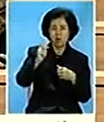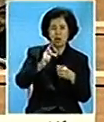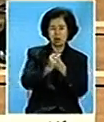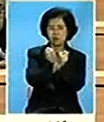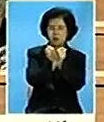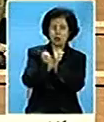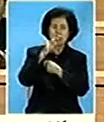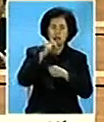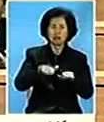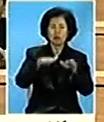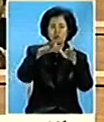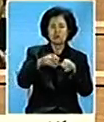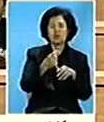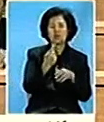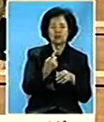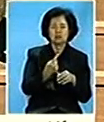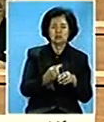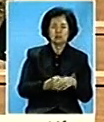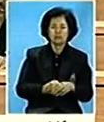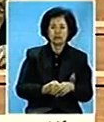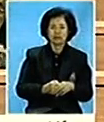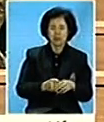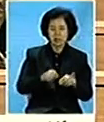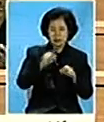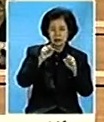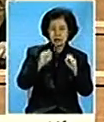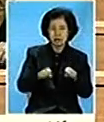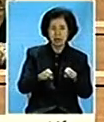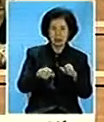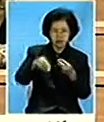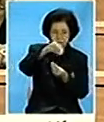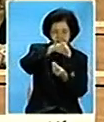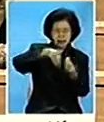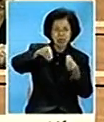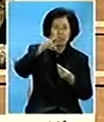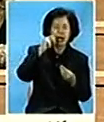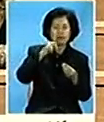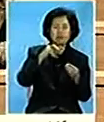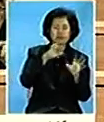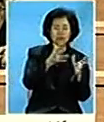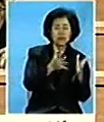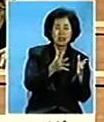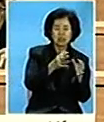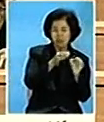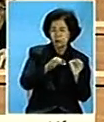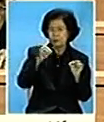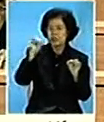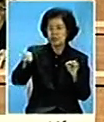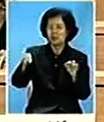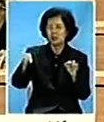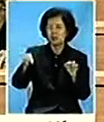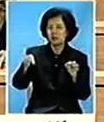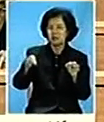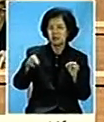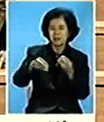ให้น้ำท่วมอย่างเดียวเพราะว่าจะสามารถผันน้ำจากที่ขาดแคลนไปยังที่โทษ